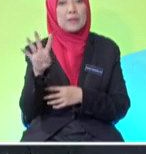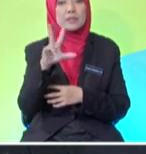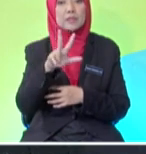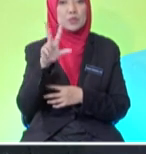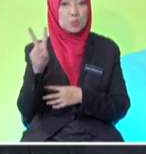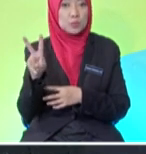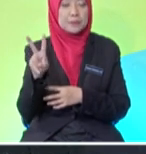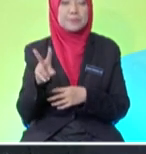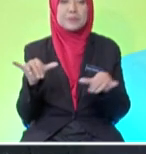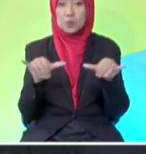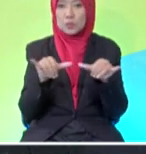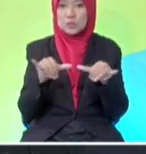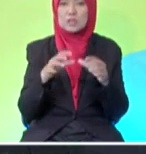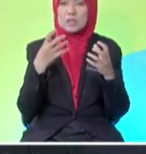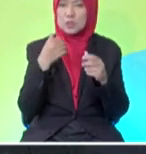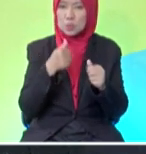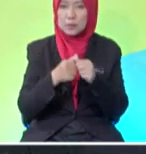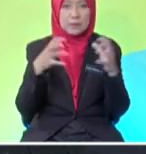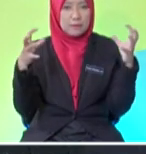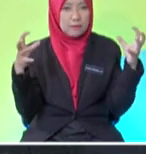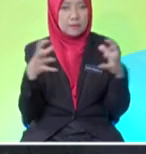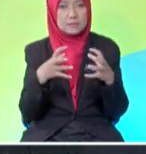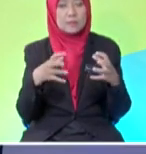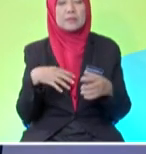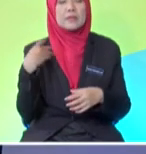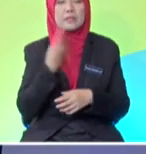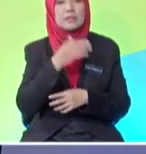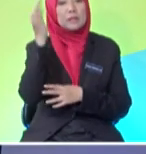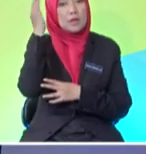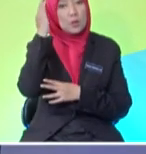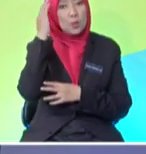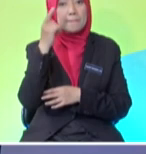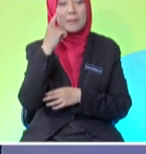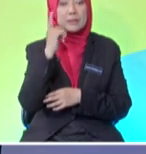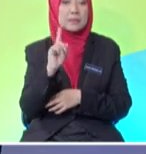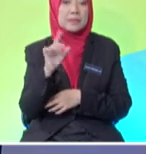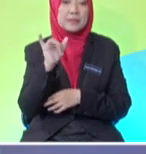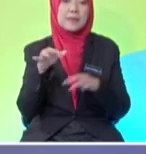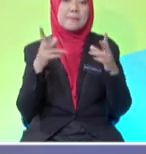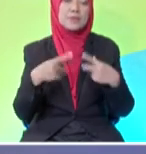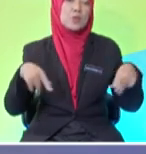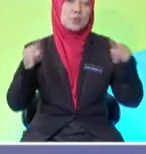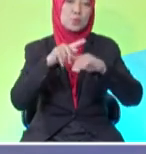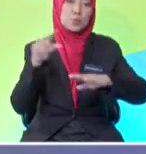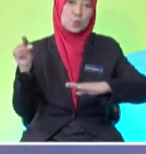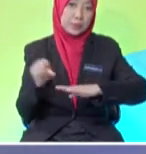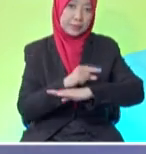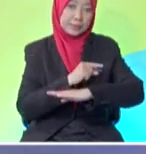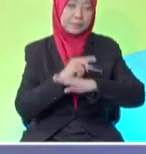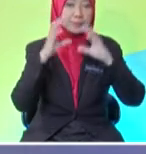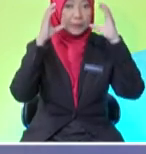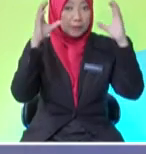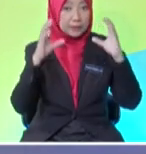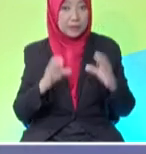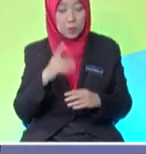berdasarkan pada kekerasan bahan yang kita tidak potong kita tahu mata gaji size apa yang kita perlu gunakan Oke kaedah penyelenggaraan